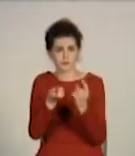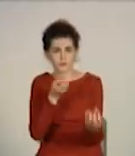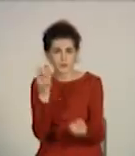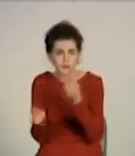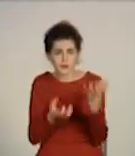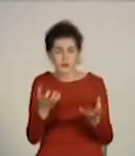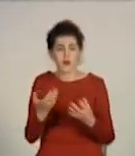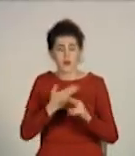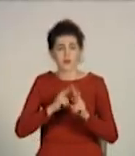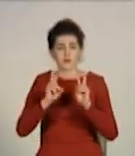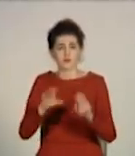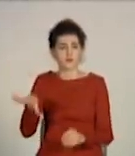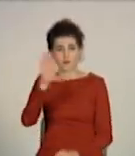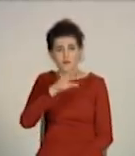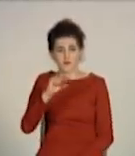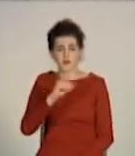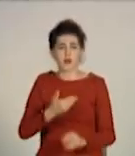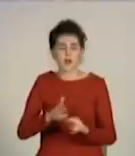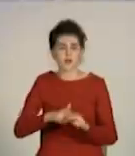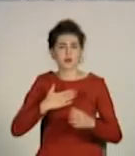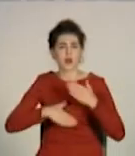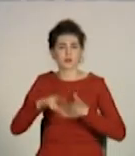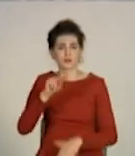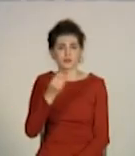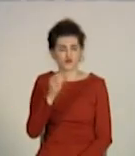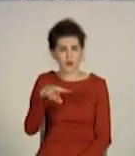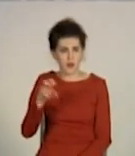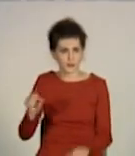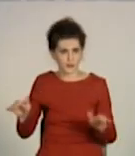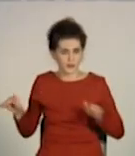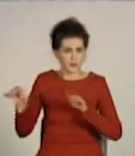розпустилися. Цьому, звичайно, зраділи дикі бджоли.